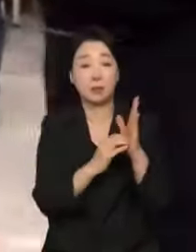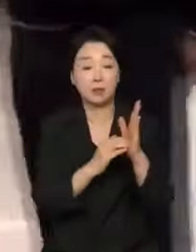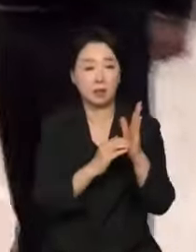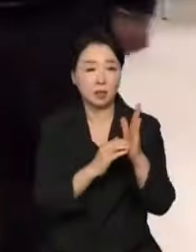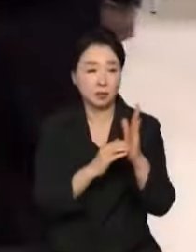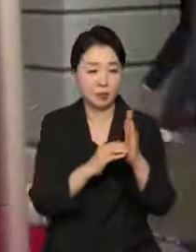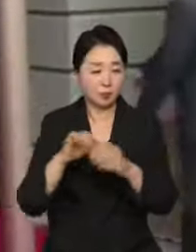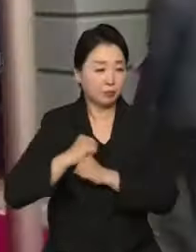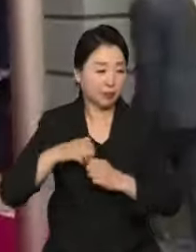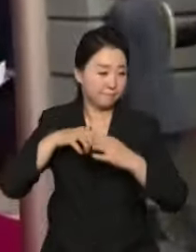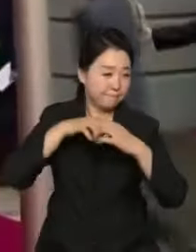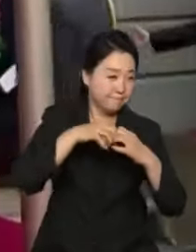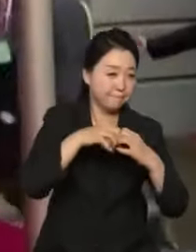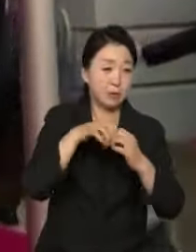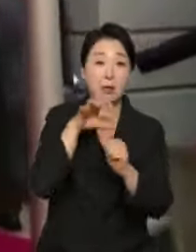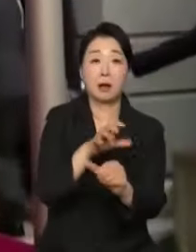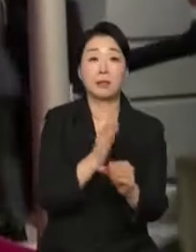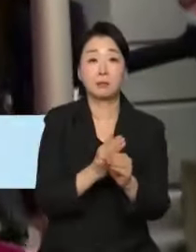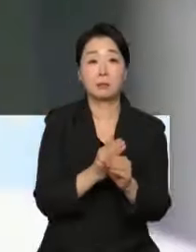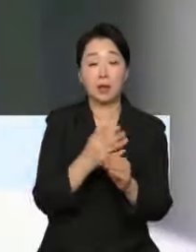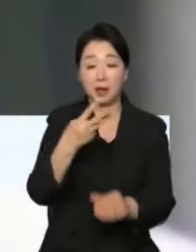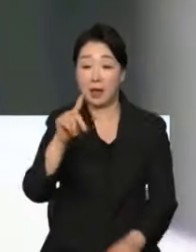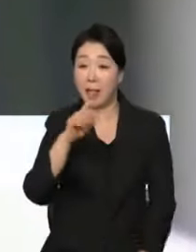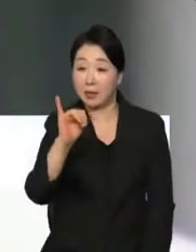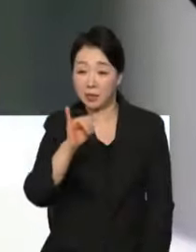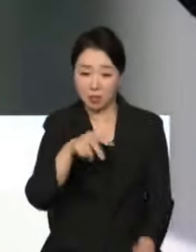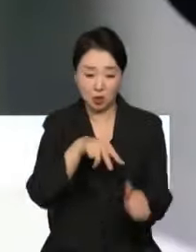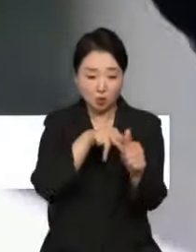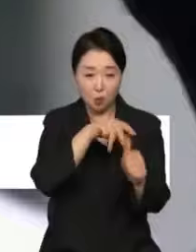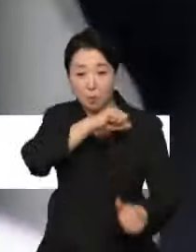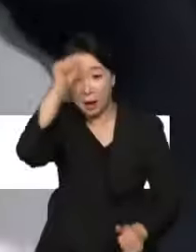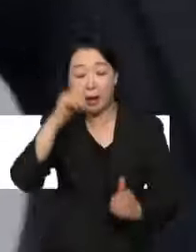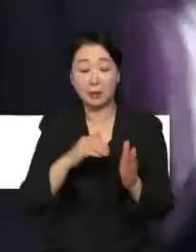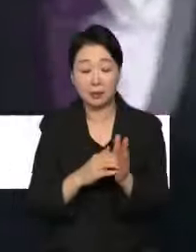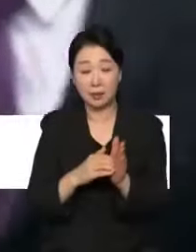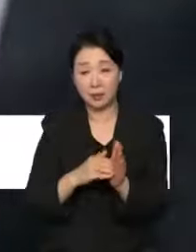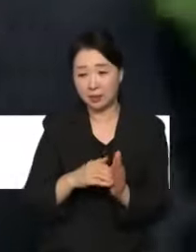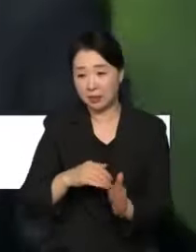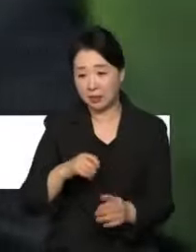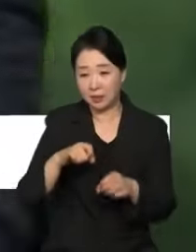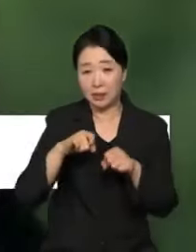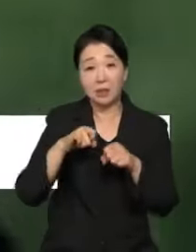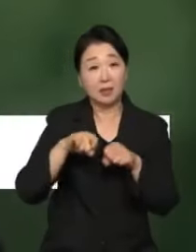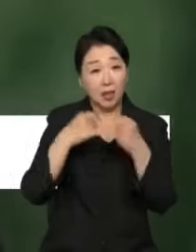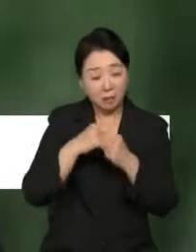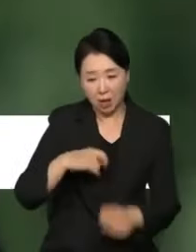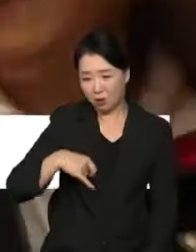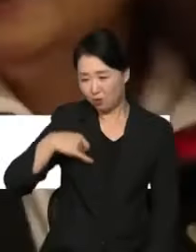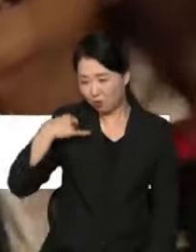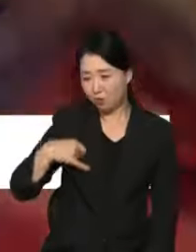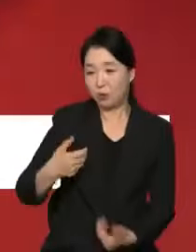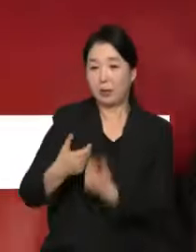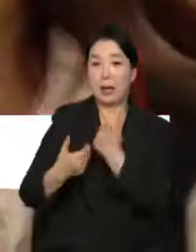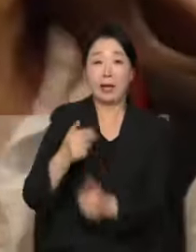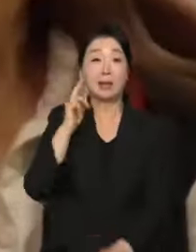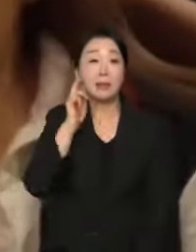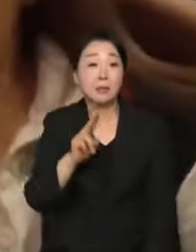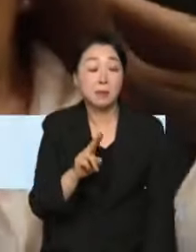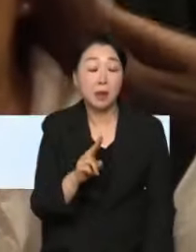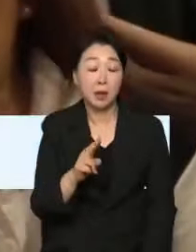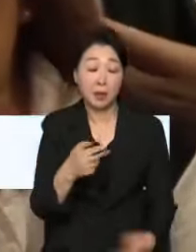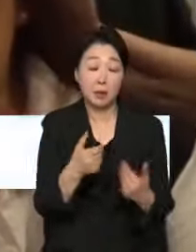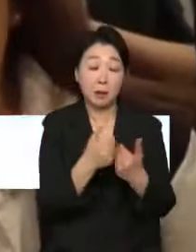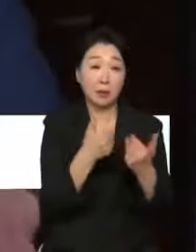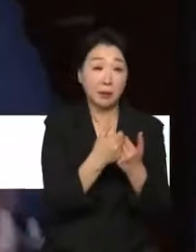강화했습니다. 때문에 라이 후보가 당선되면 대만과 중국 갈등은 한층 고조되고 반대로 허우